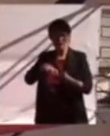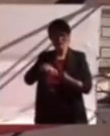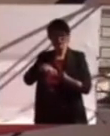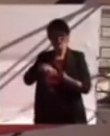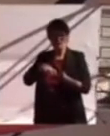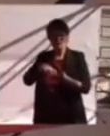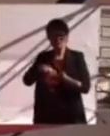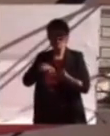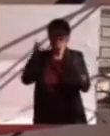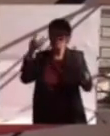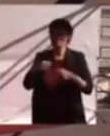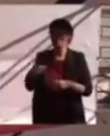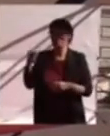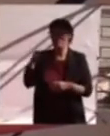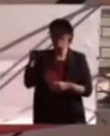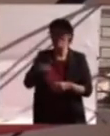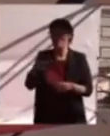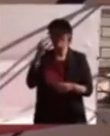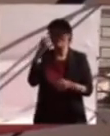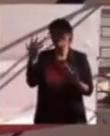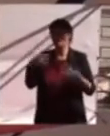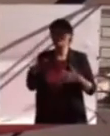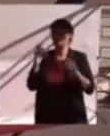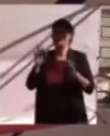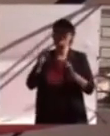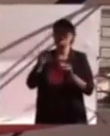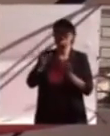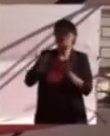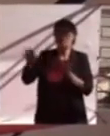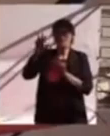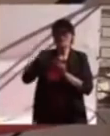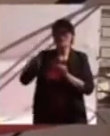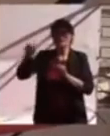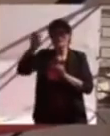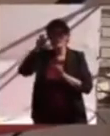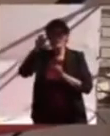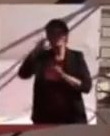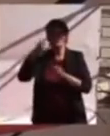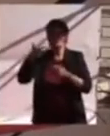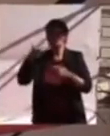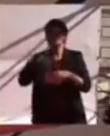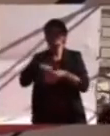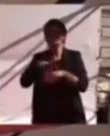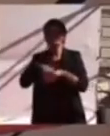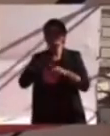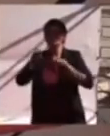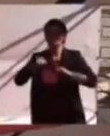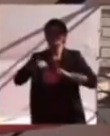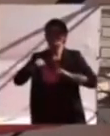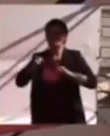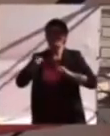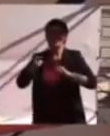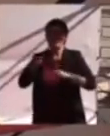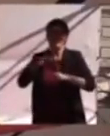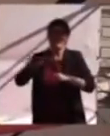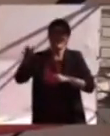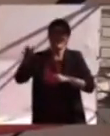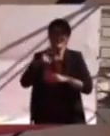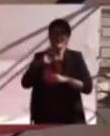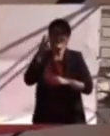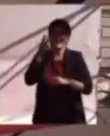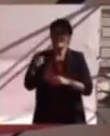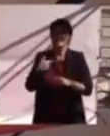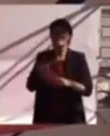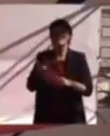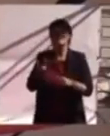soprattutto di alcuni servizi sanitari regionali la campagna sembra tornata in crisi no cioè non c'è mai entrata